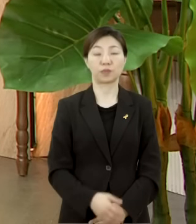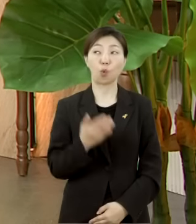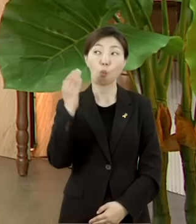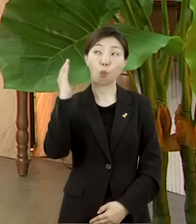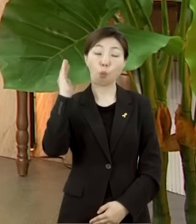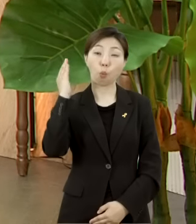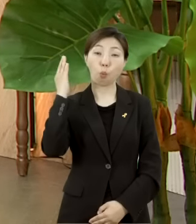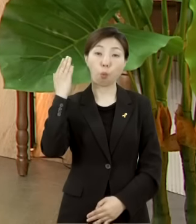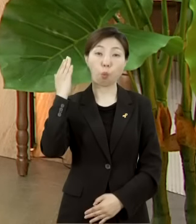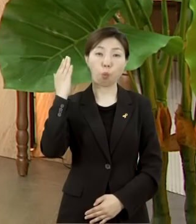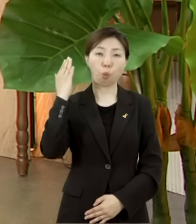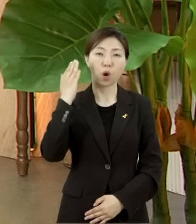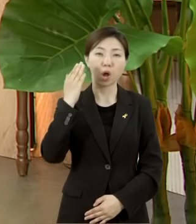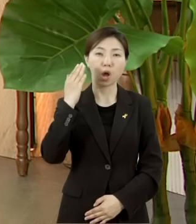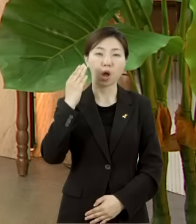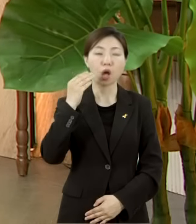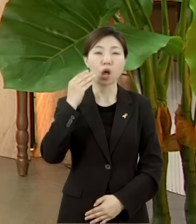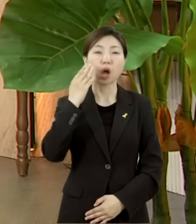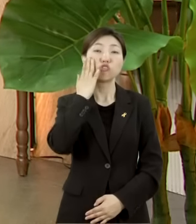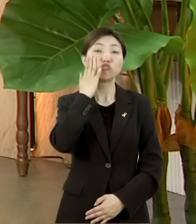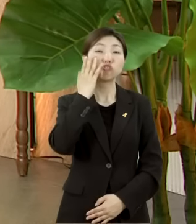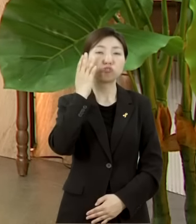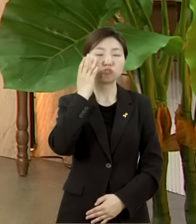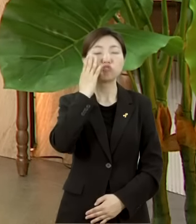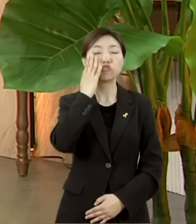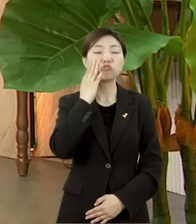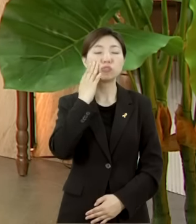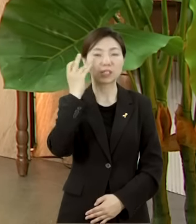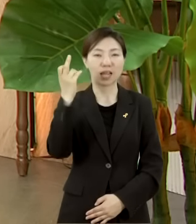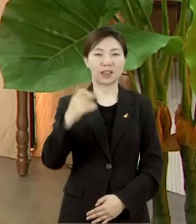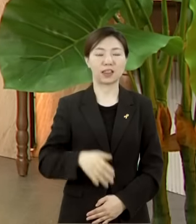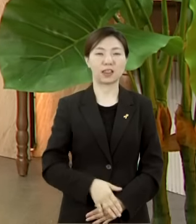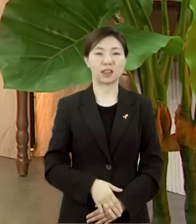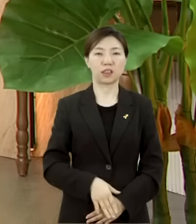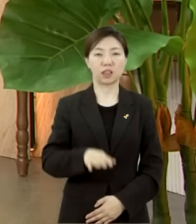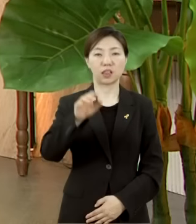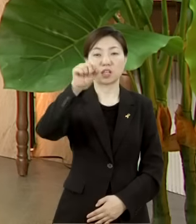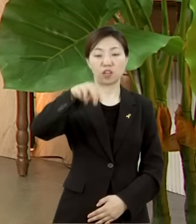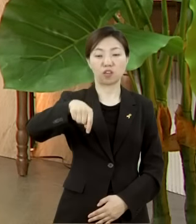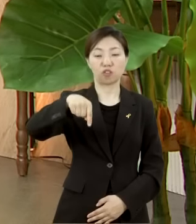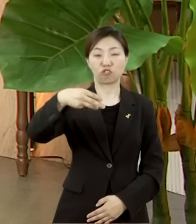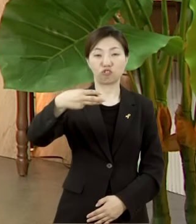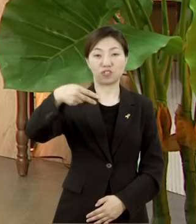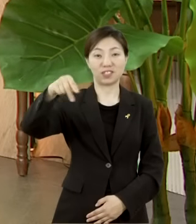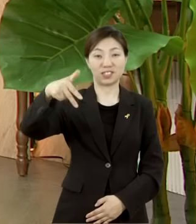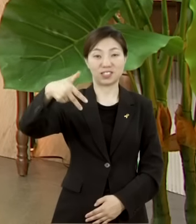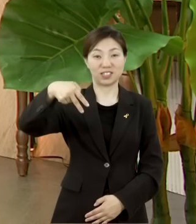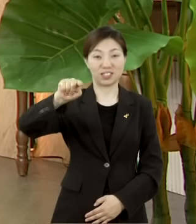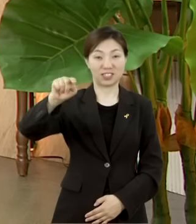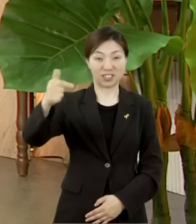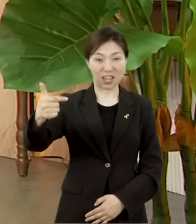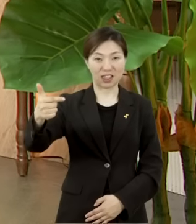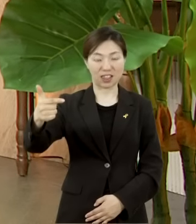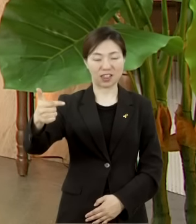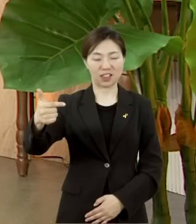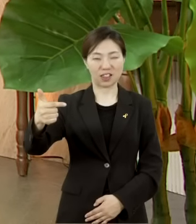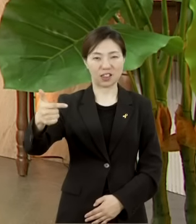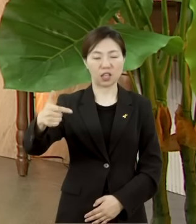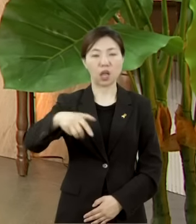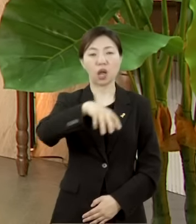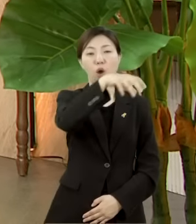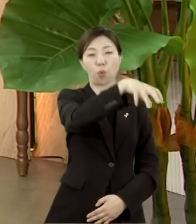음 얼마 전에 또 울산에서 제가 초청 법회를 또 했었는데요 울산에 있는